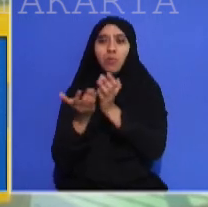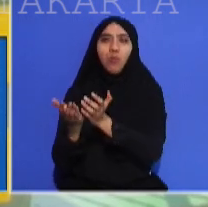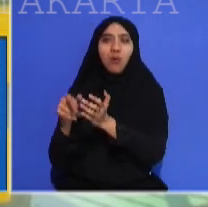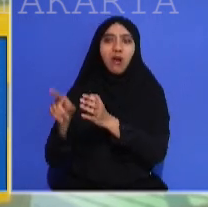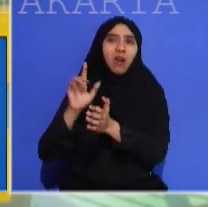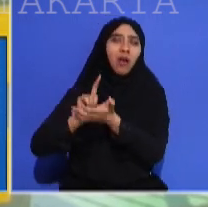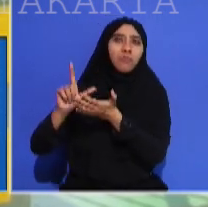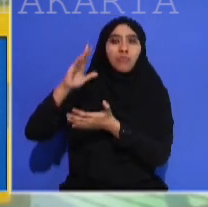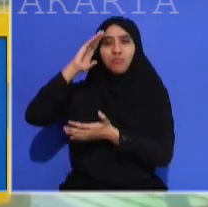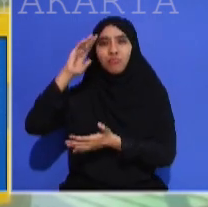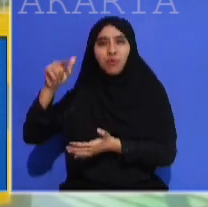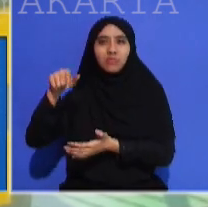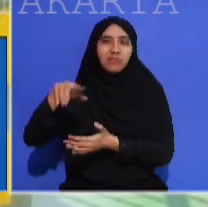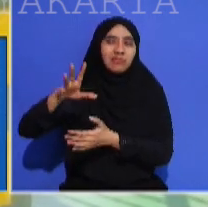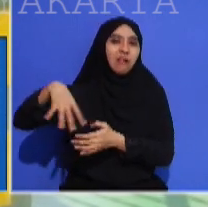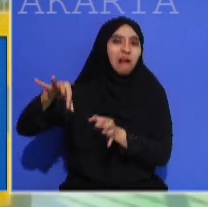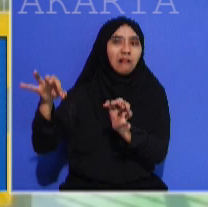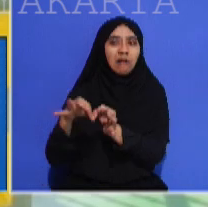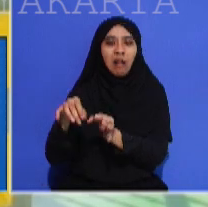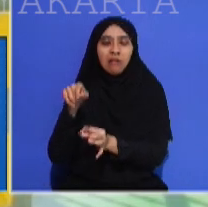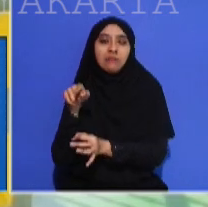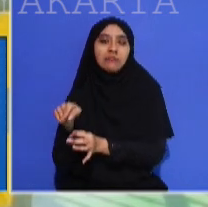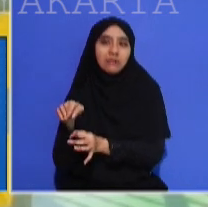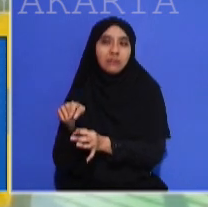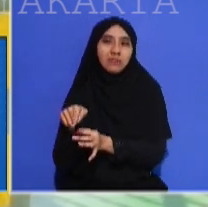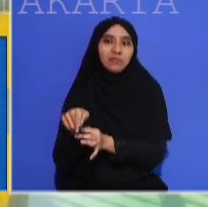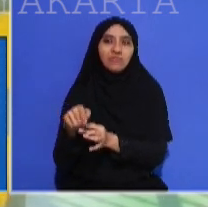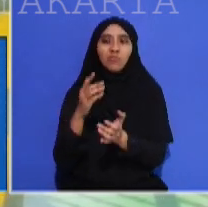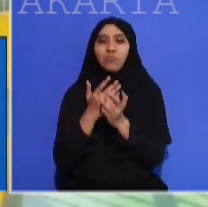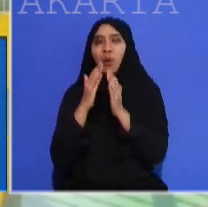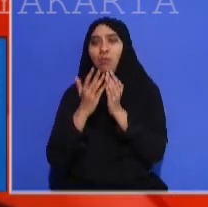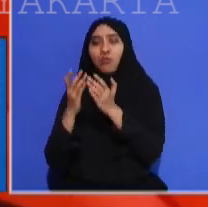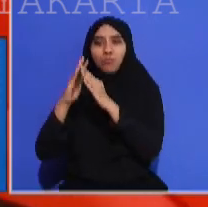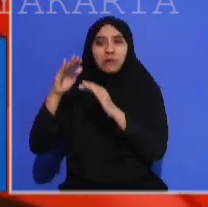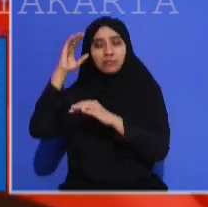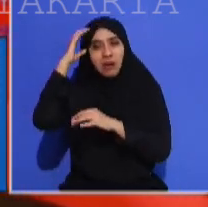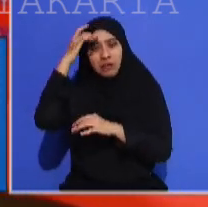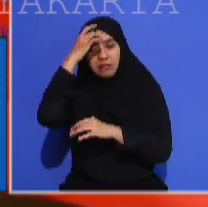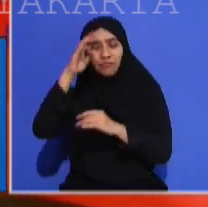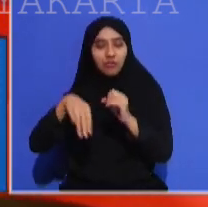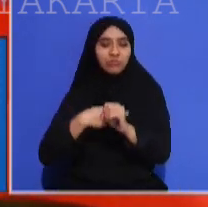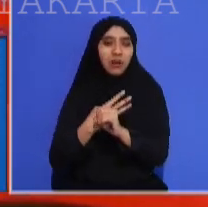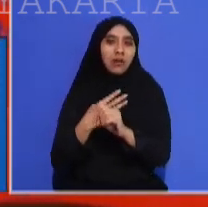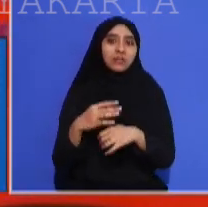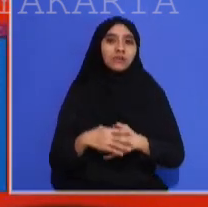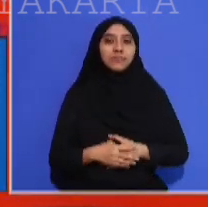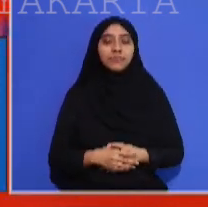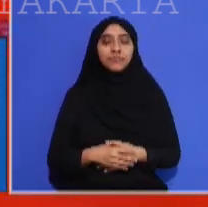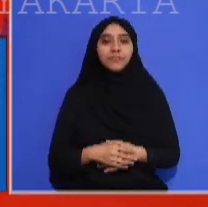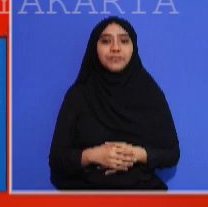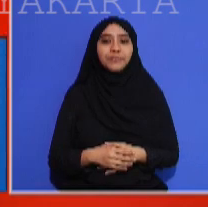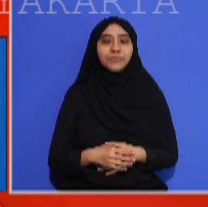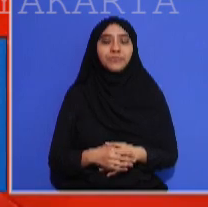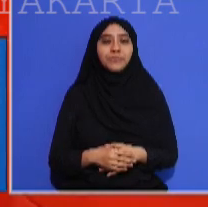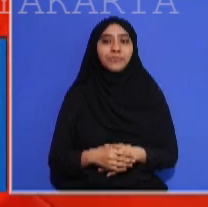ke Polsek setempat atau Polsek Tanjungsari kemudian langsung dibawa ke RSD wenosari mengetahui temuan jenazah ini petugas dari